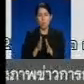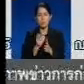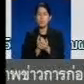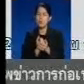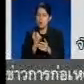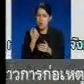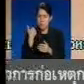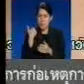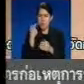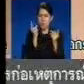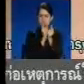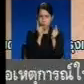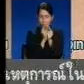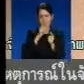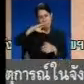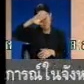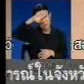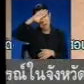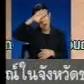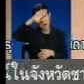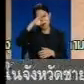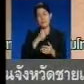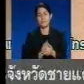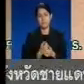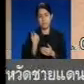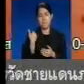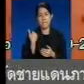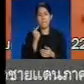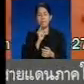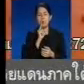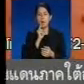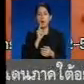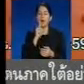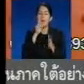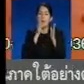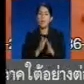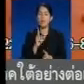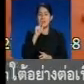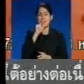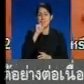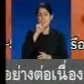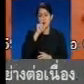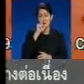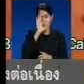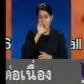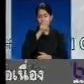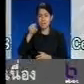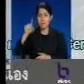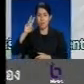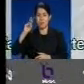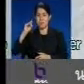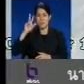ปี2535ถึง2542อยู่ระหว่าง 29-63 รายต่อปีเสีย